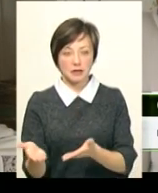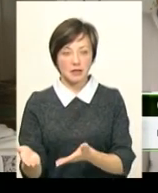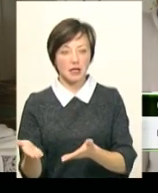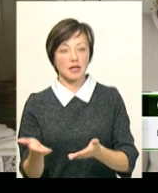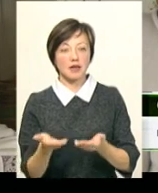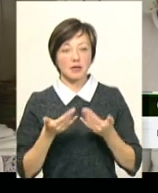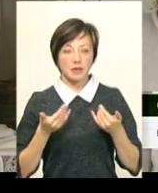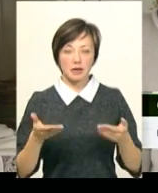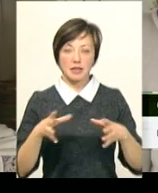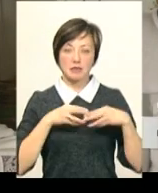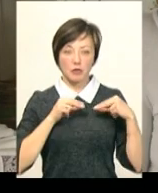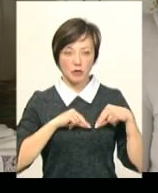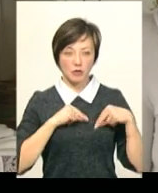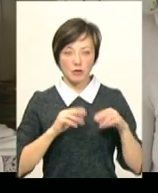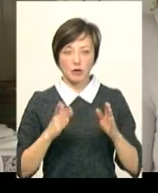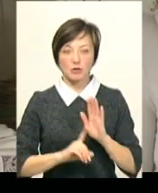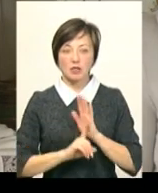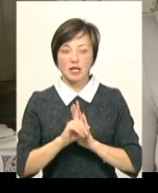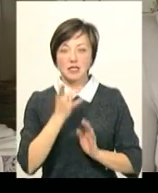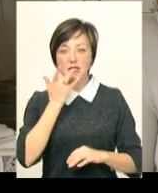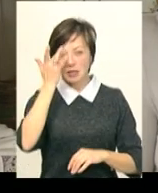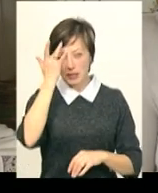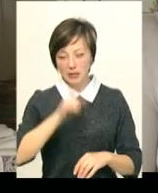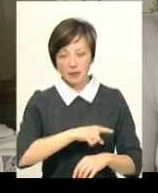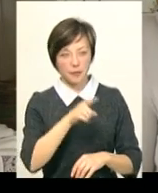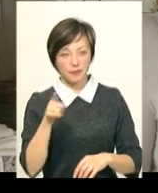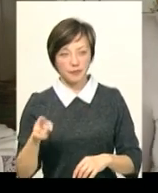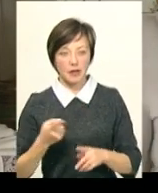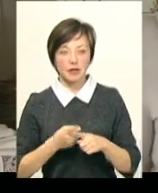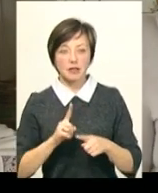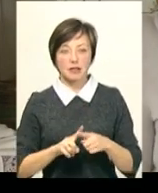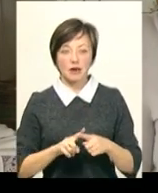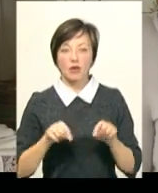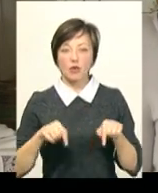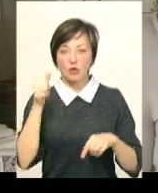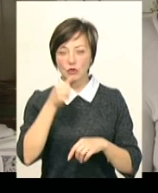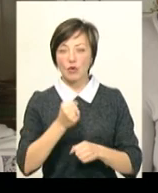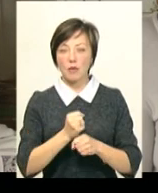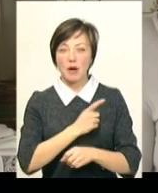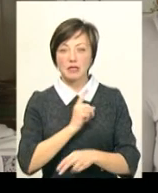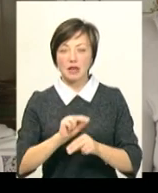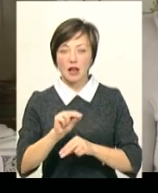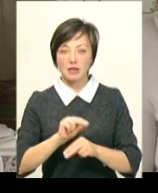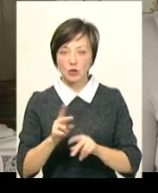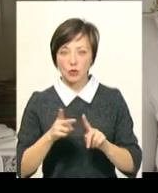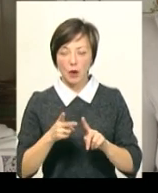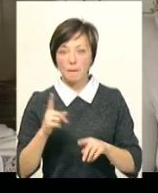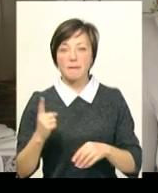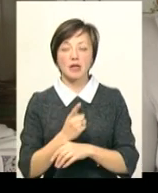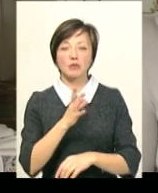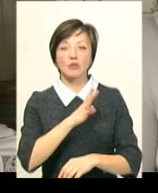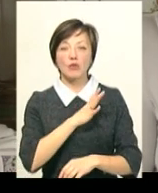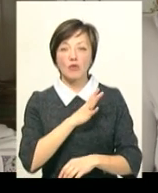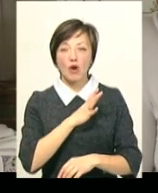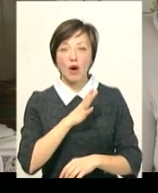ми будемо тепер співпрацювати, починаючи з літа. Чого? То, що цього року ми робимо майстер-клас, це вже другий майстер-клас. Перший